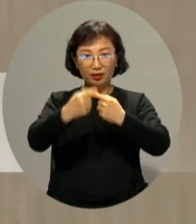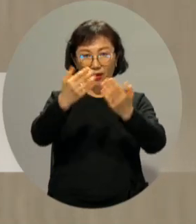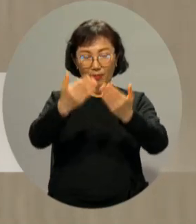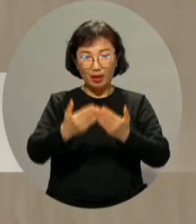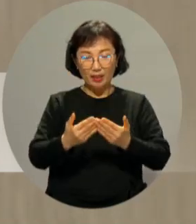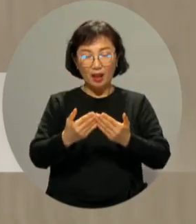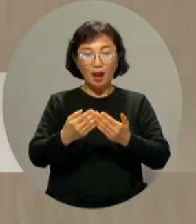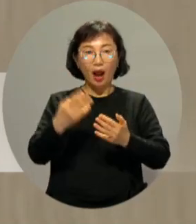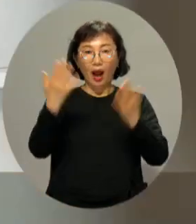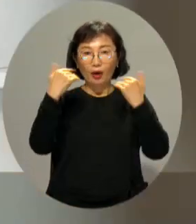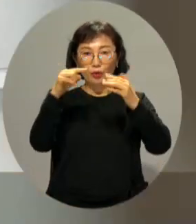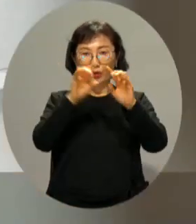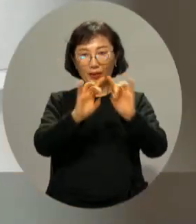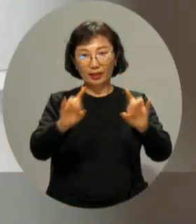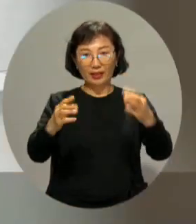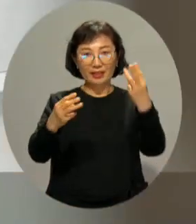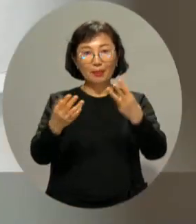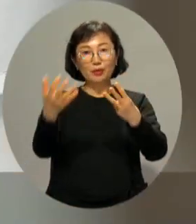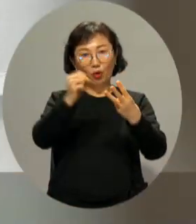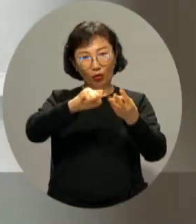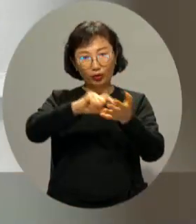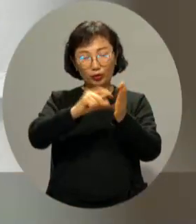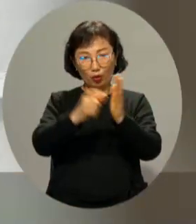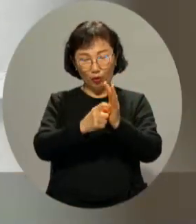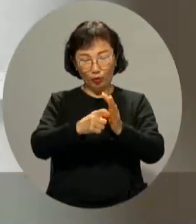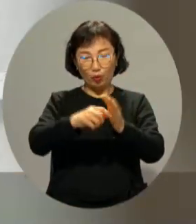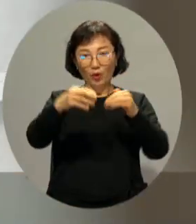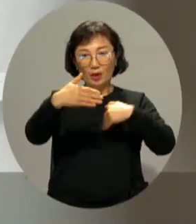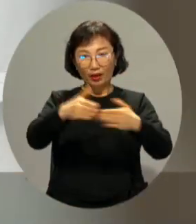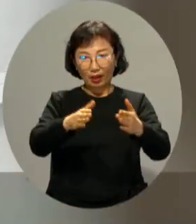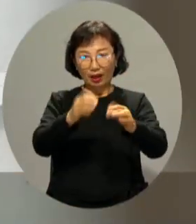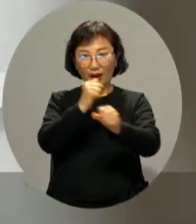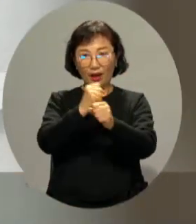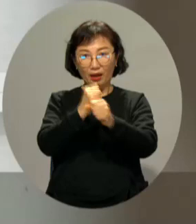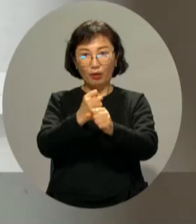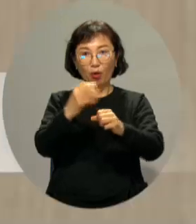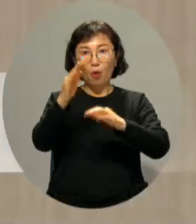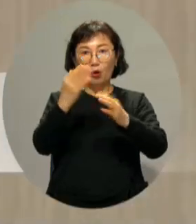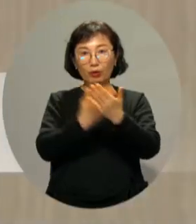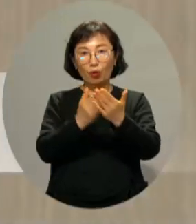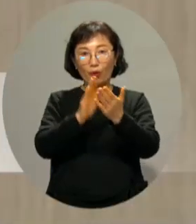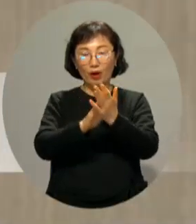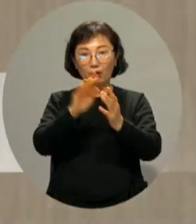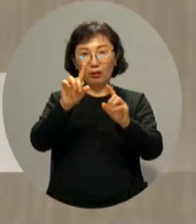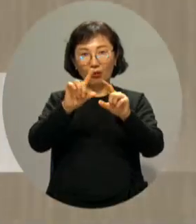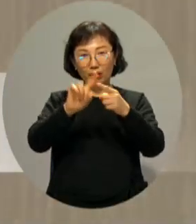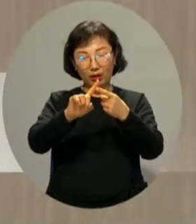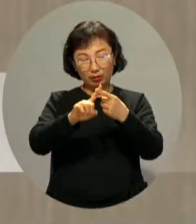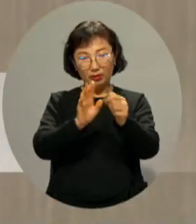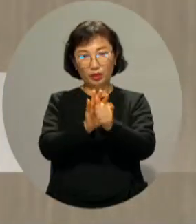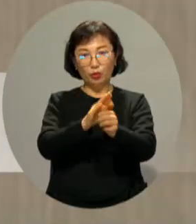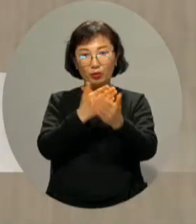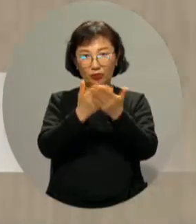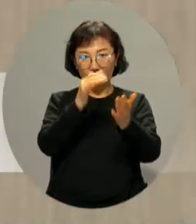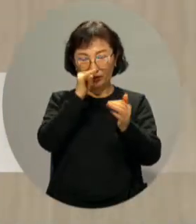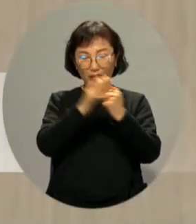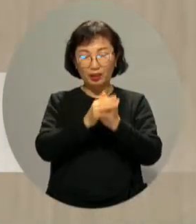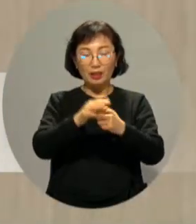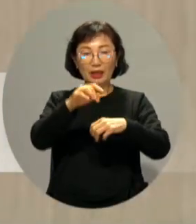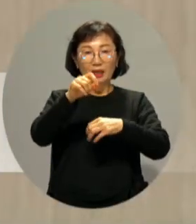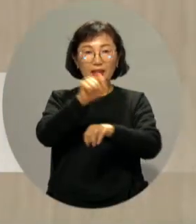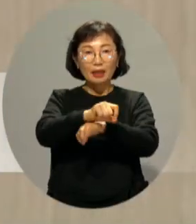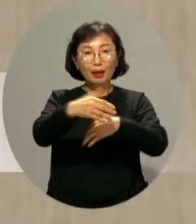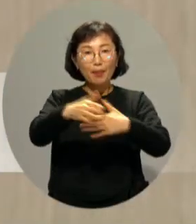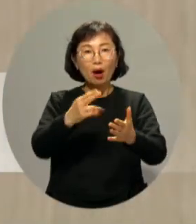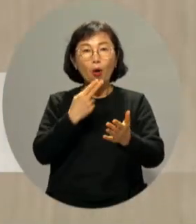3천만원에 상담실 구축 비용과 환경개선사업비를 지원합니다 예산은 상담실이 아예 없거나